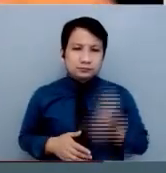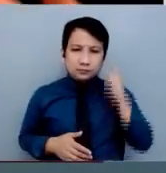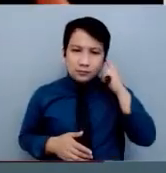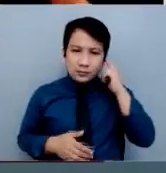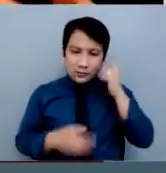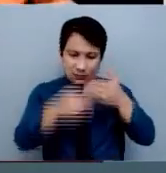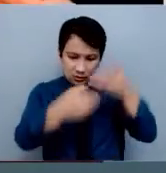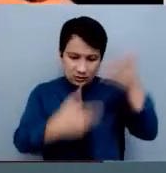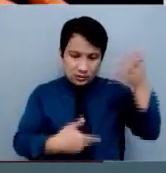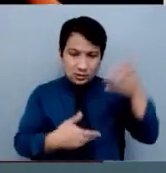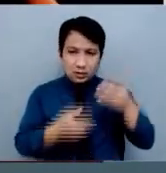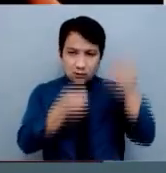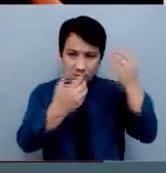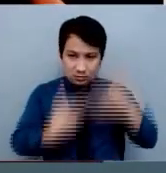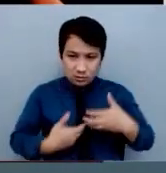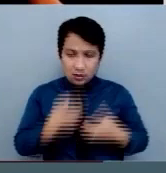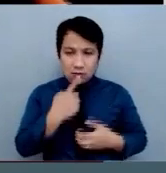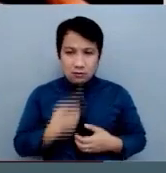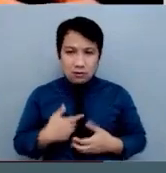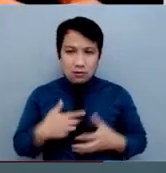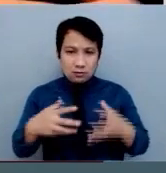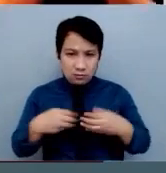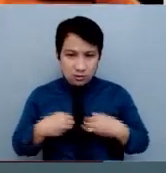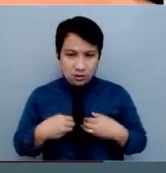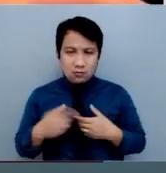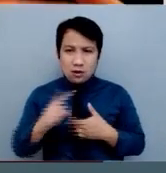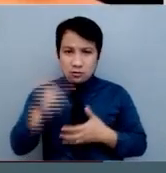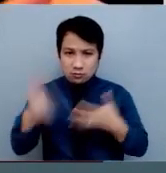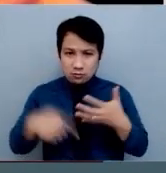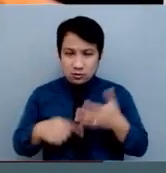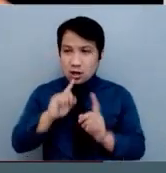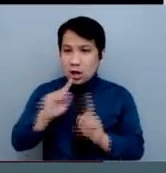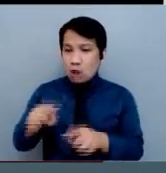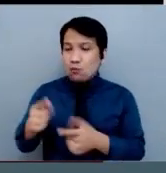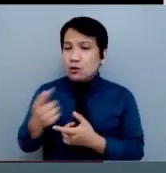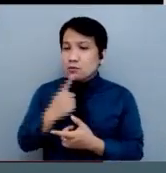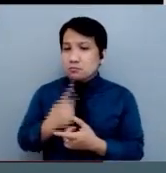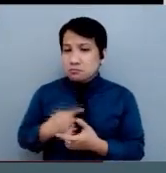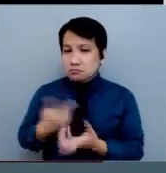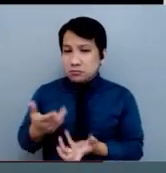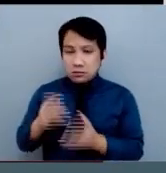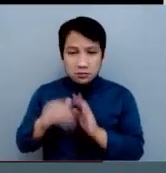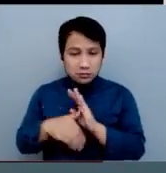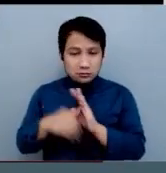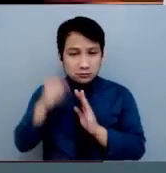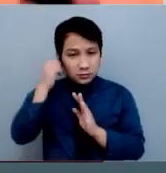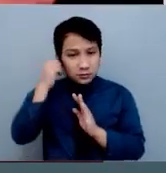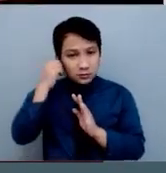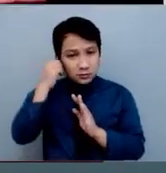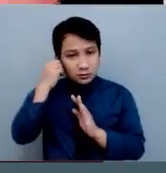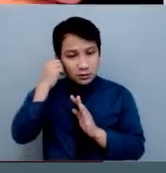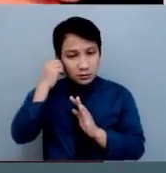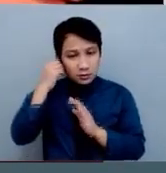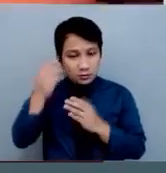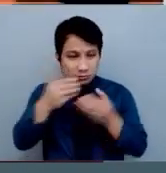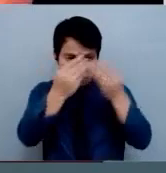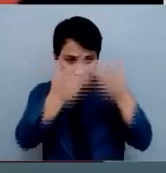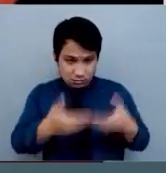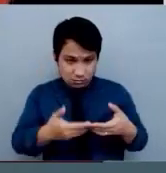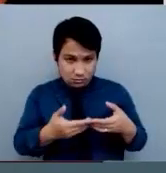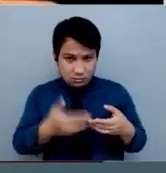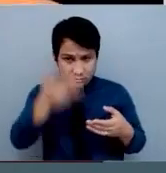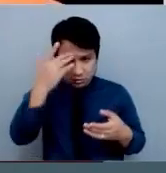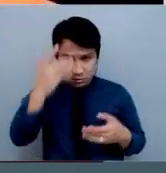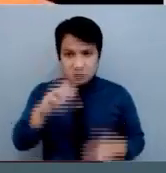nga, yun nga, may mga information kami natanggap. So ano ang comment ng COMELEC dito? Na ang